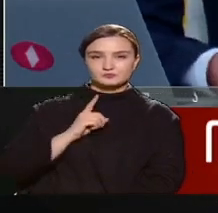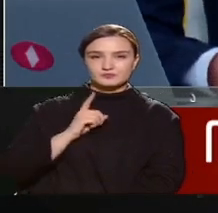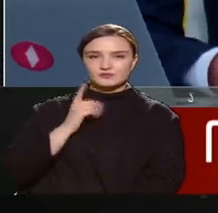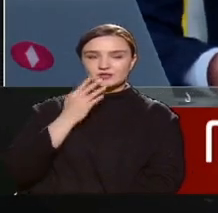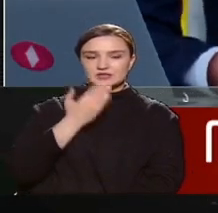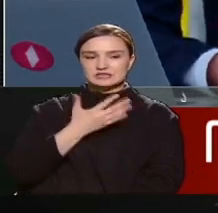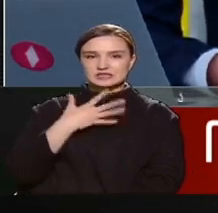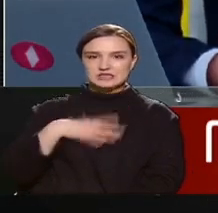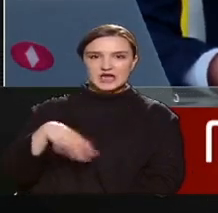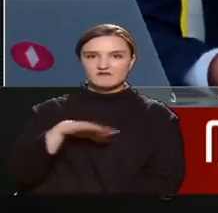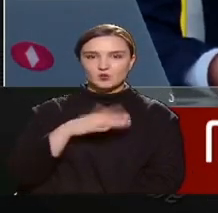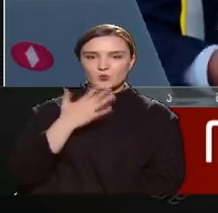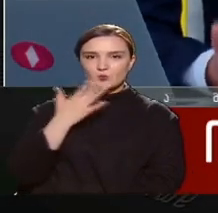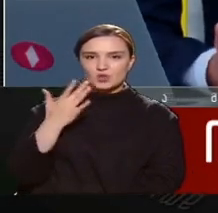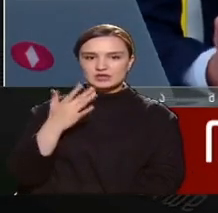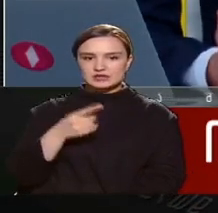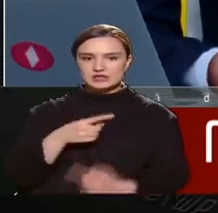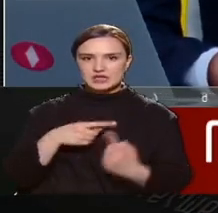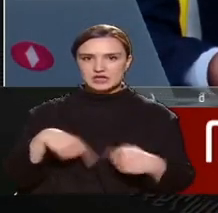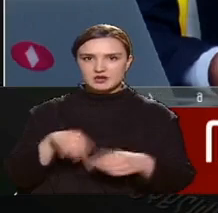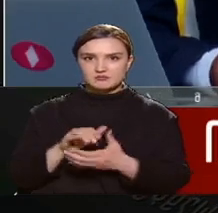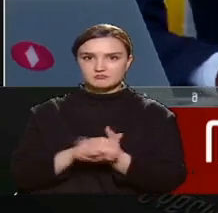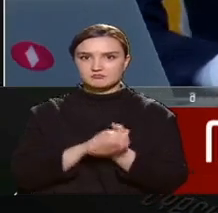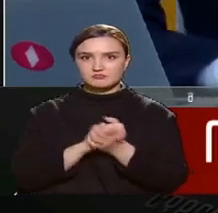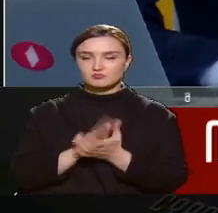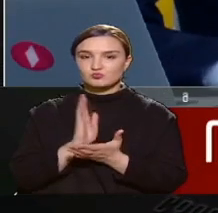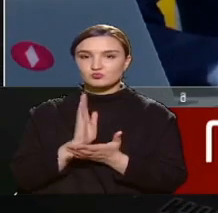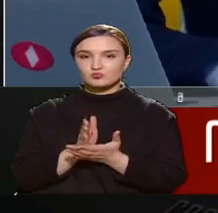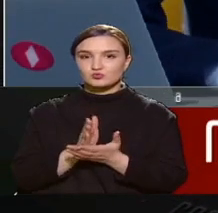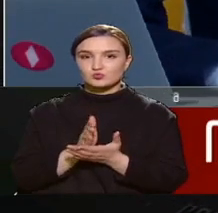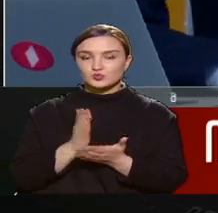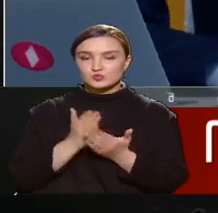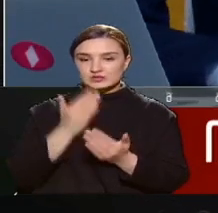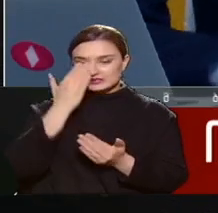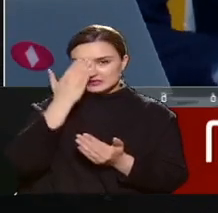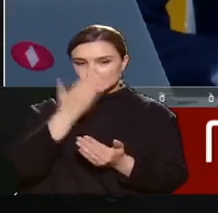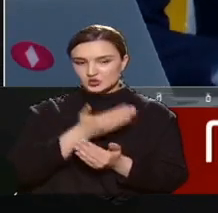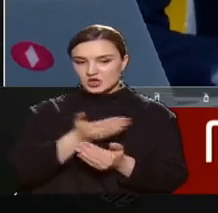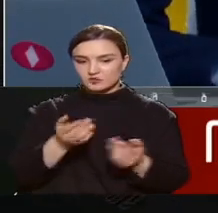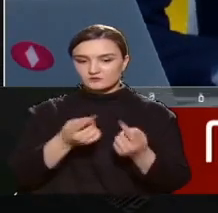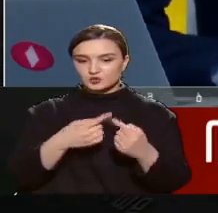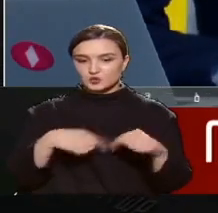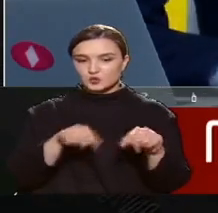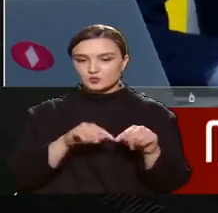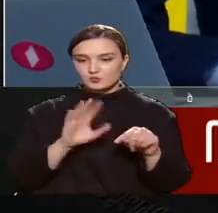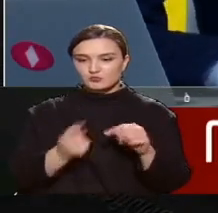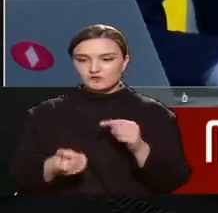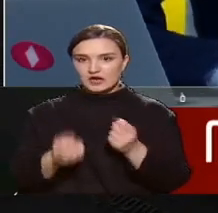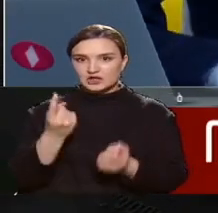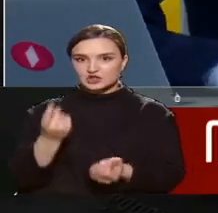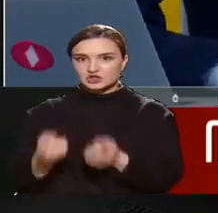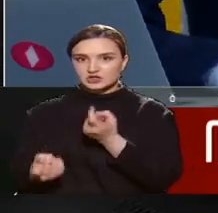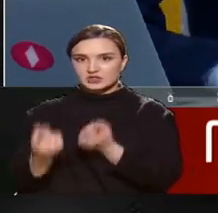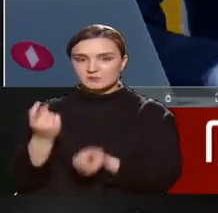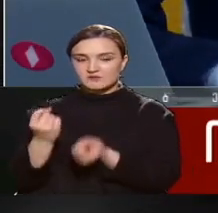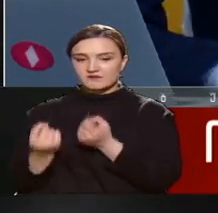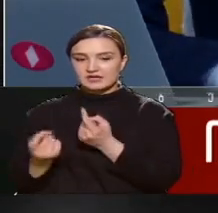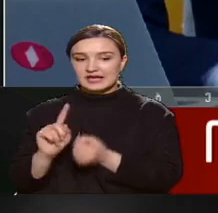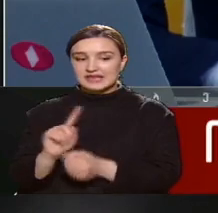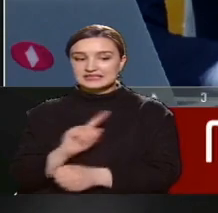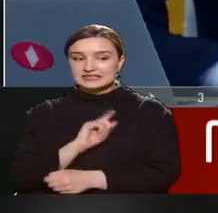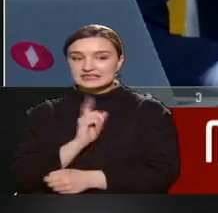politikuri spektri ertiani ikneba am kutkhitan sazogadoebis garkveuli jgupebi ar gachndeba romelits garkveuli zalis